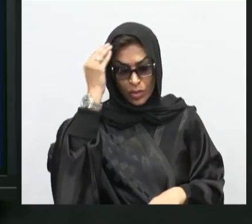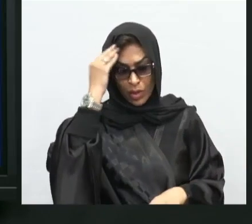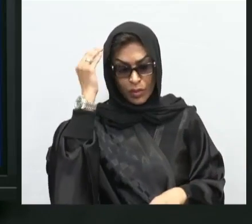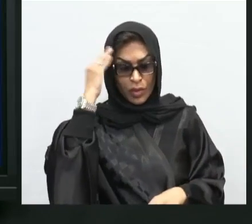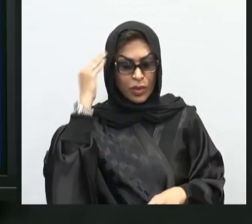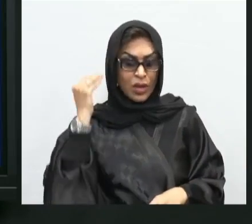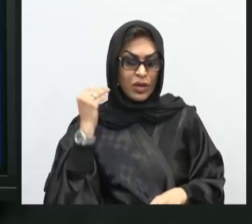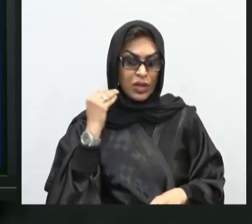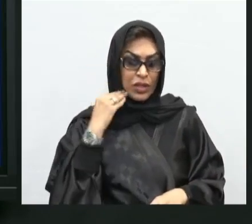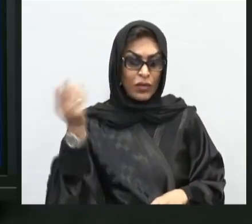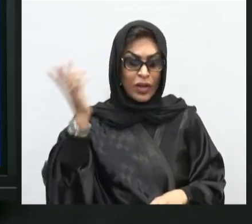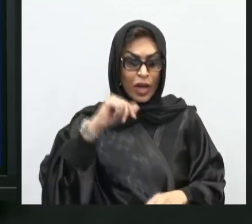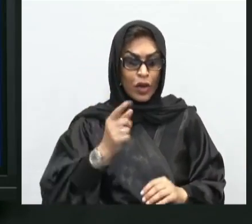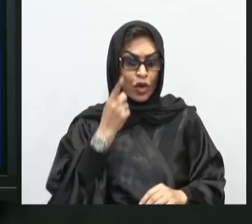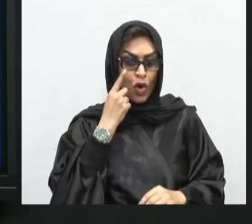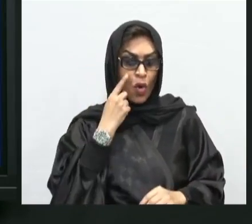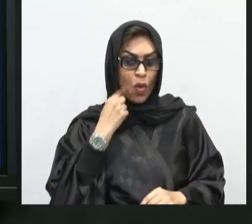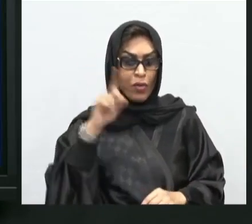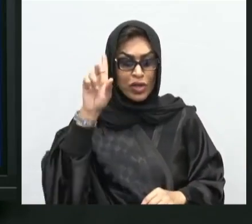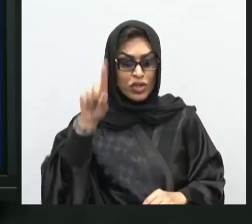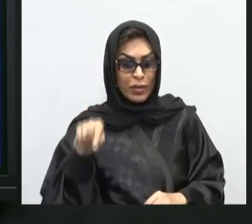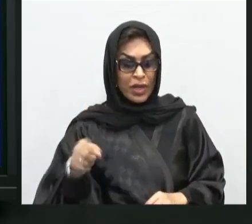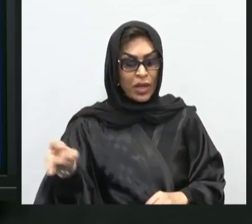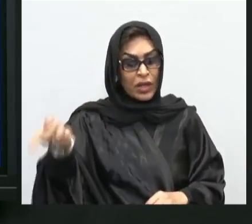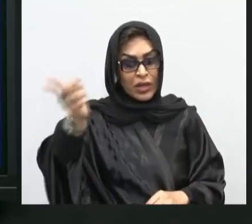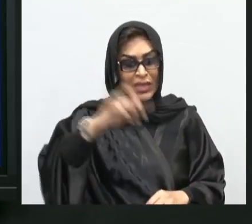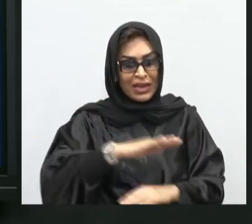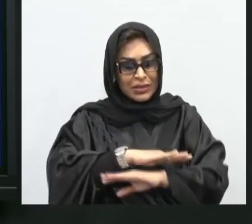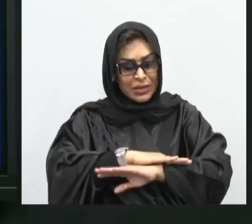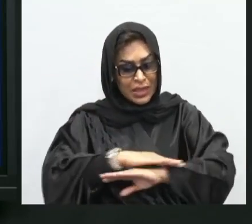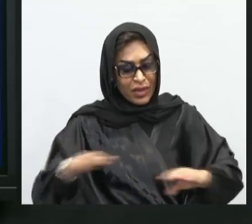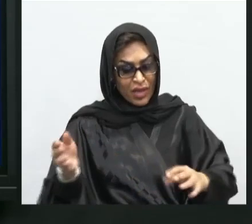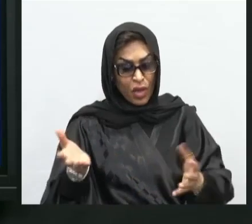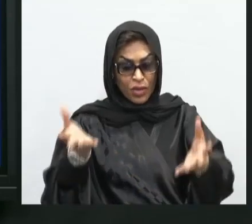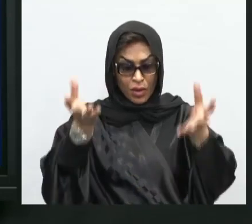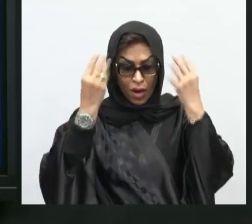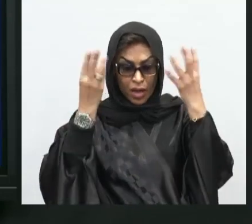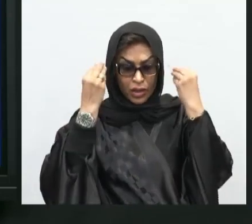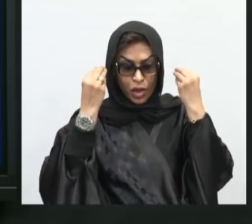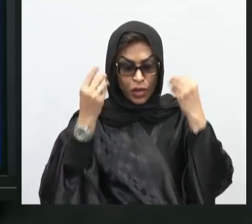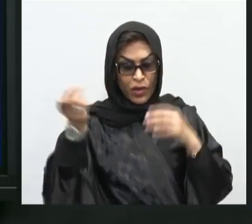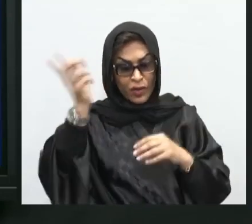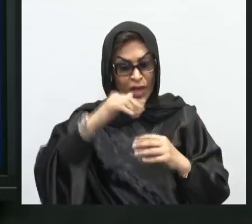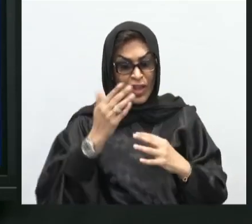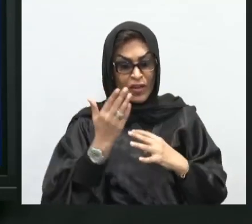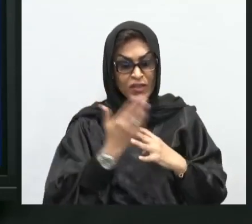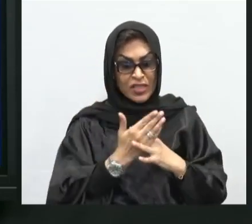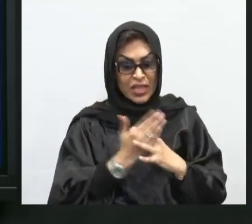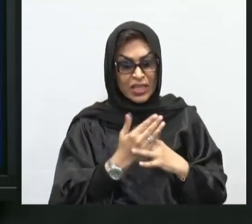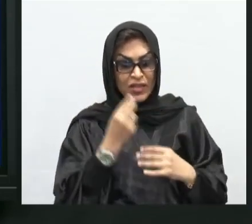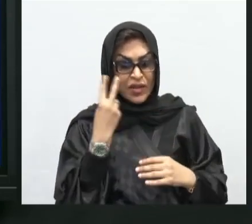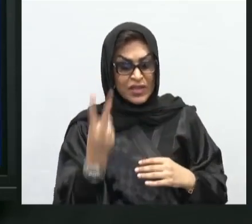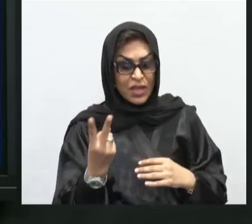حياكم الله في هذا اليوم الجميل والرائع والذي نختتم به اثراءتنا لهذا الفصل الدراسي